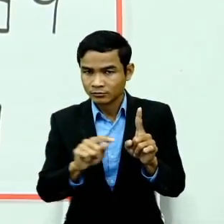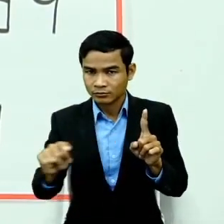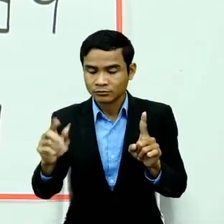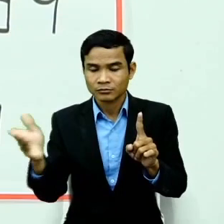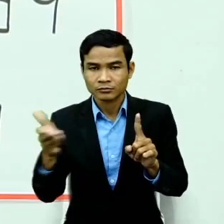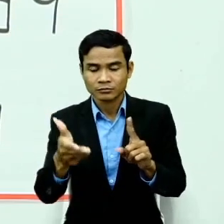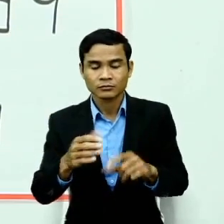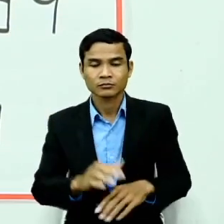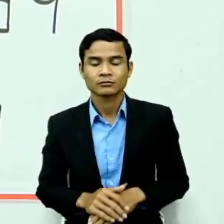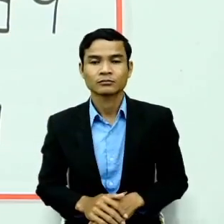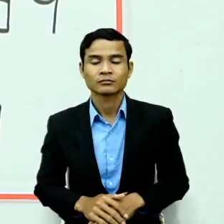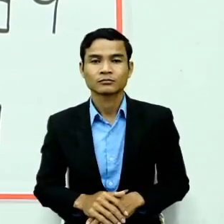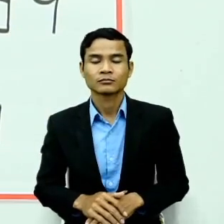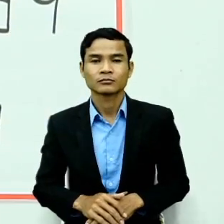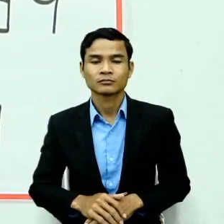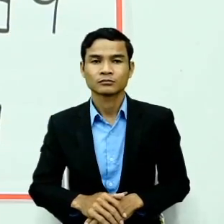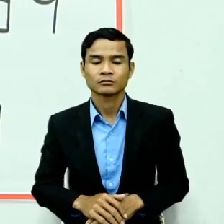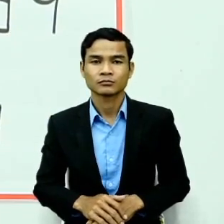chà